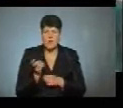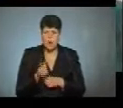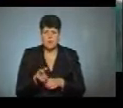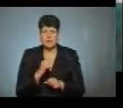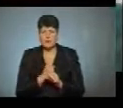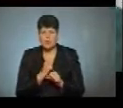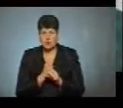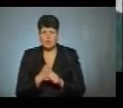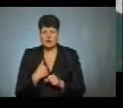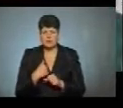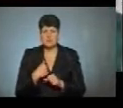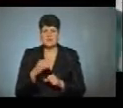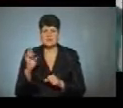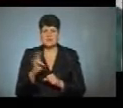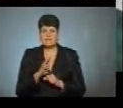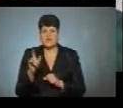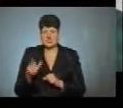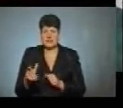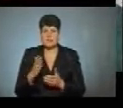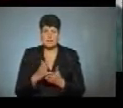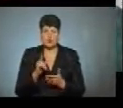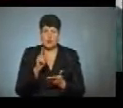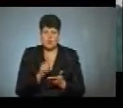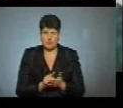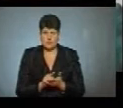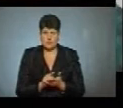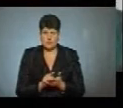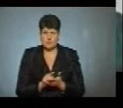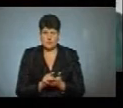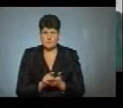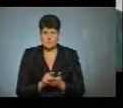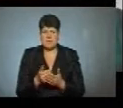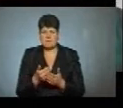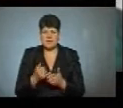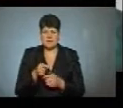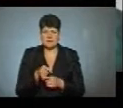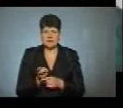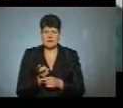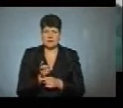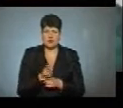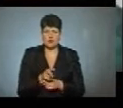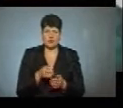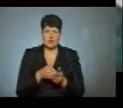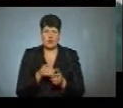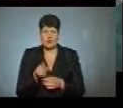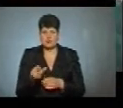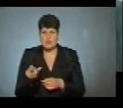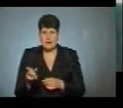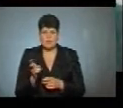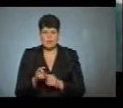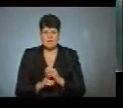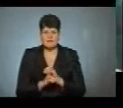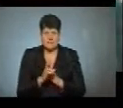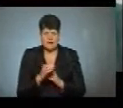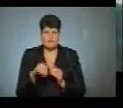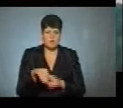роботу, наші священники мають обов'язково, перед тим, як вони виходять до людей чи приходять до церкви,